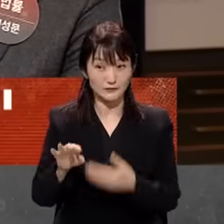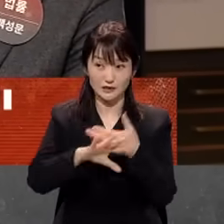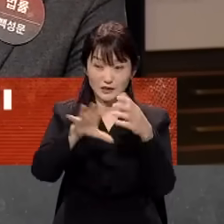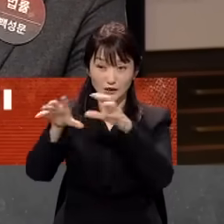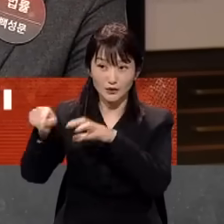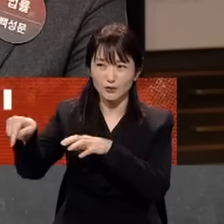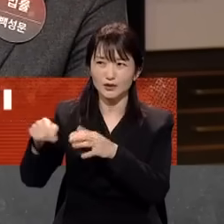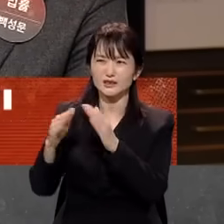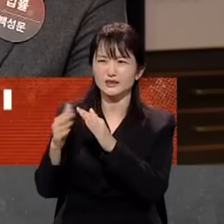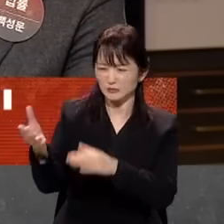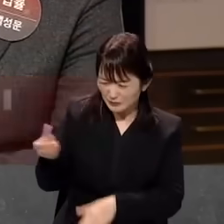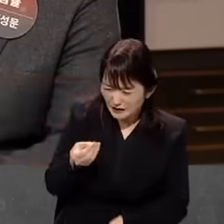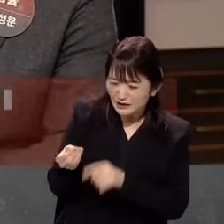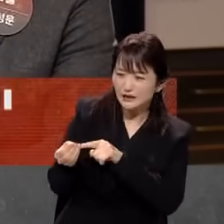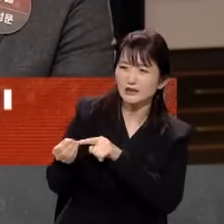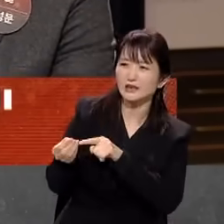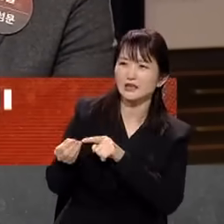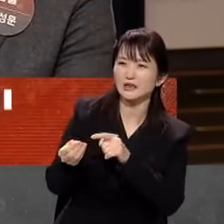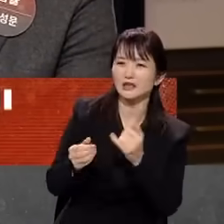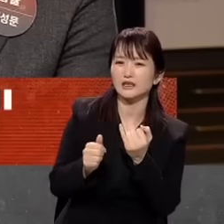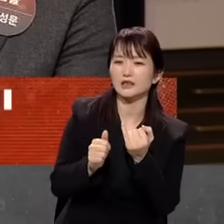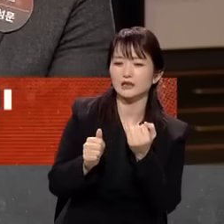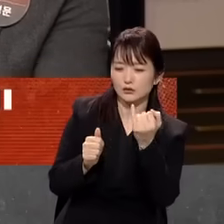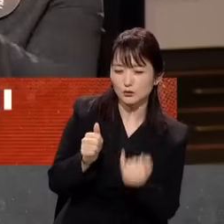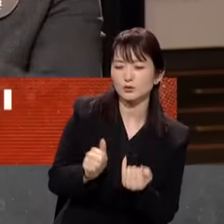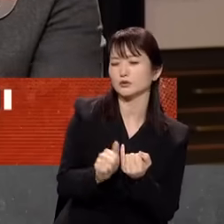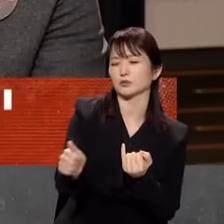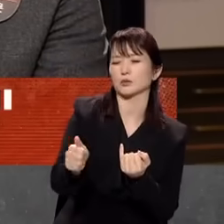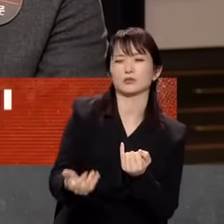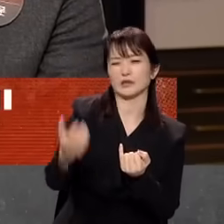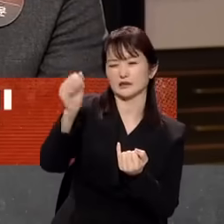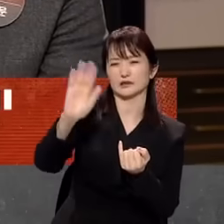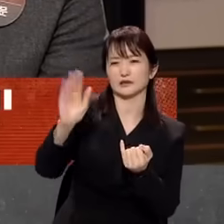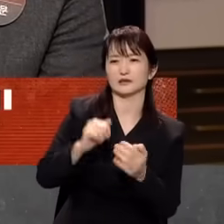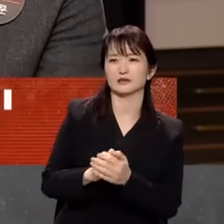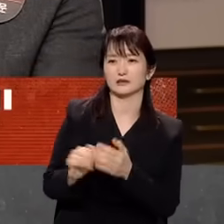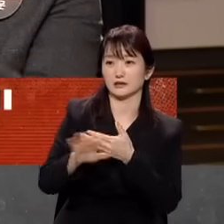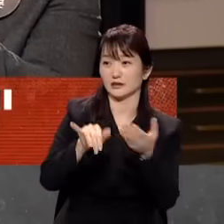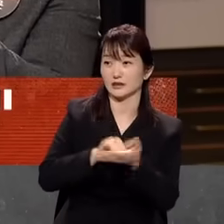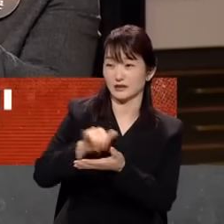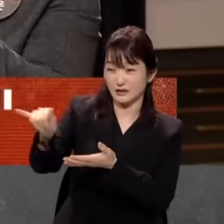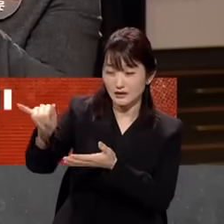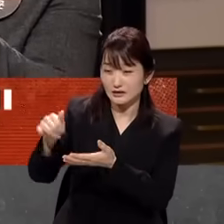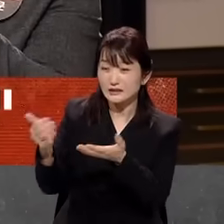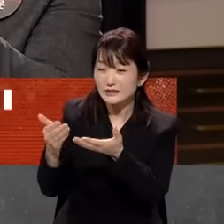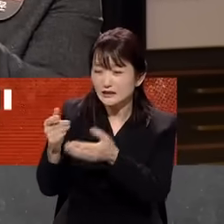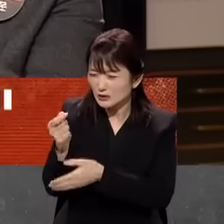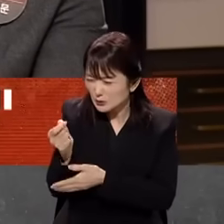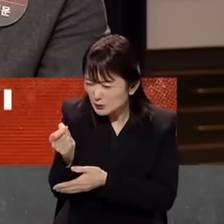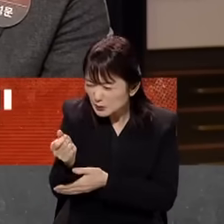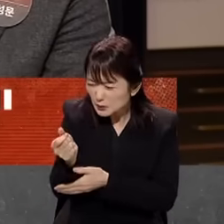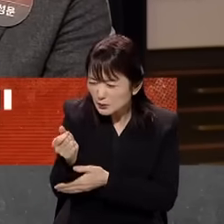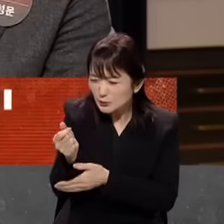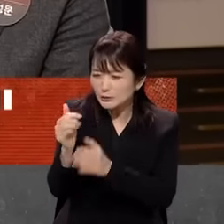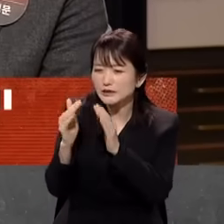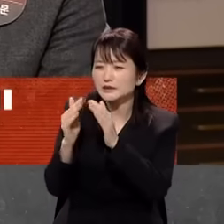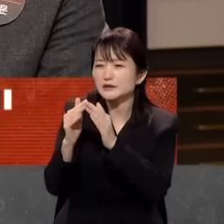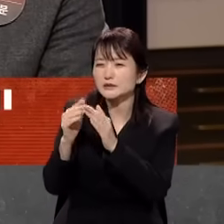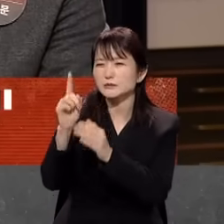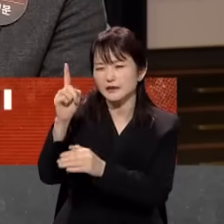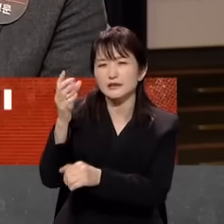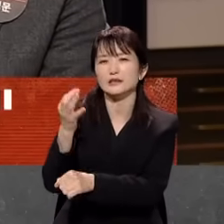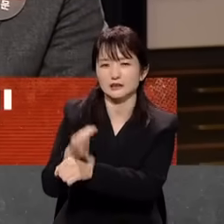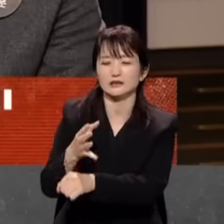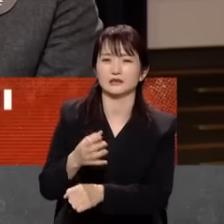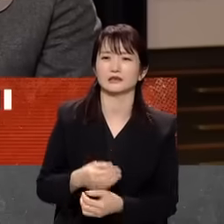거 그거 렌트한 거래. 그 매부기 아니라고 그러더라고. 야, 그냥 해외 출장 많이 가니까 그냥 쬐끄만 거 오피스텔 하나 얻어놨나